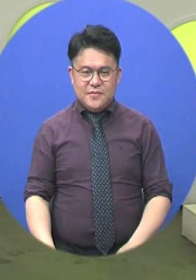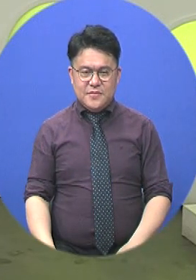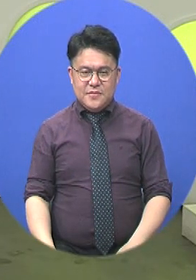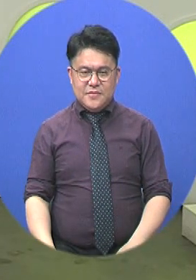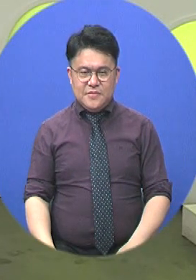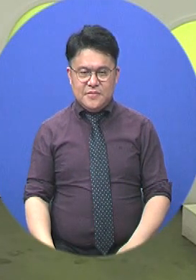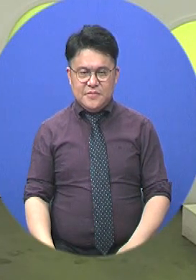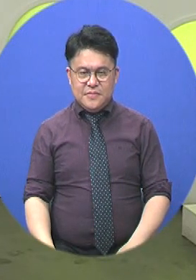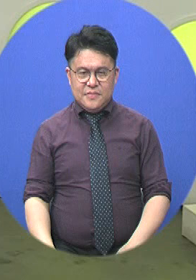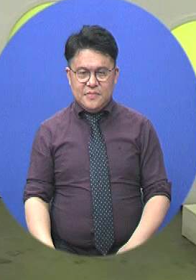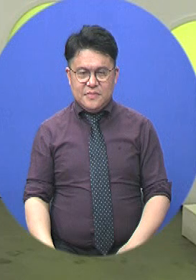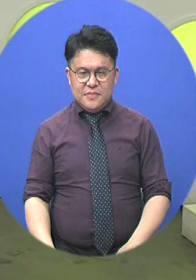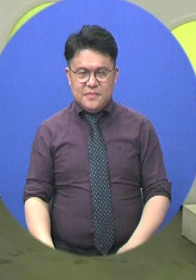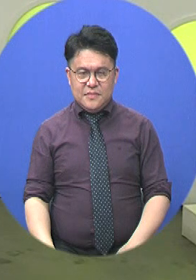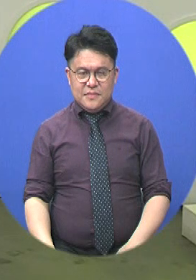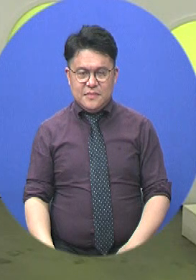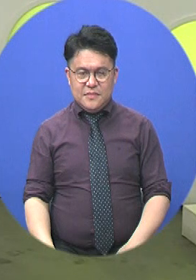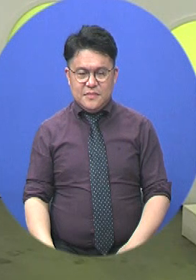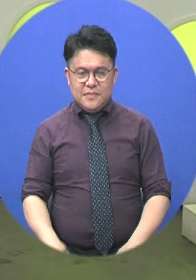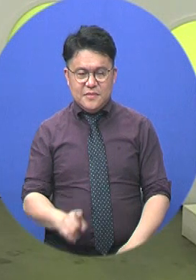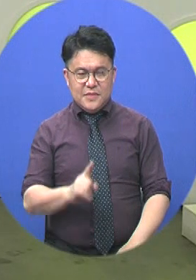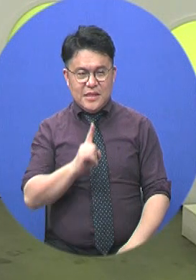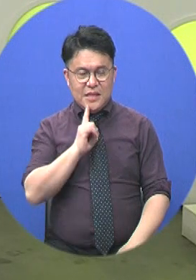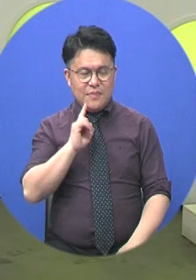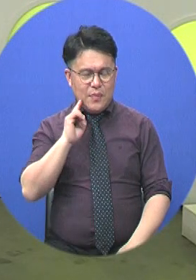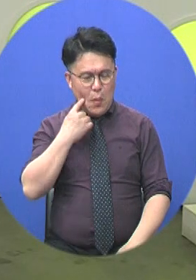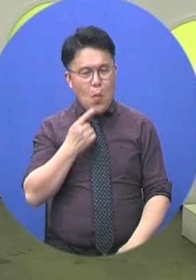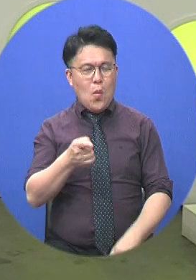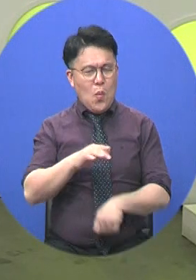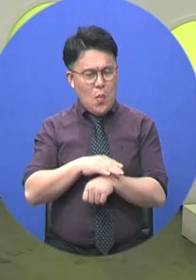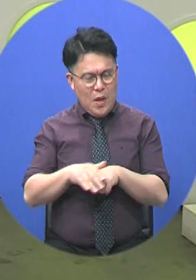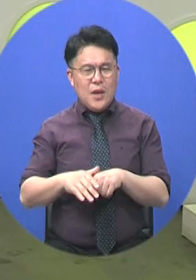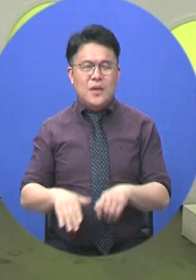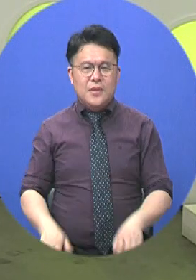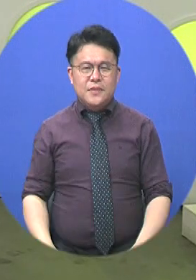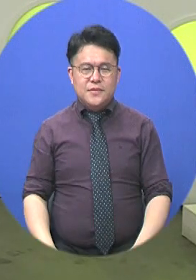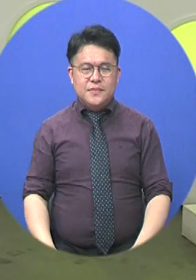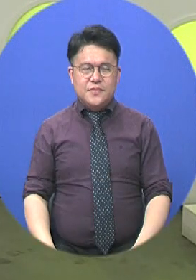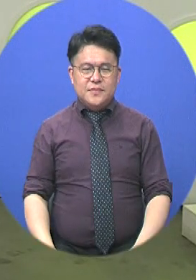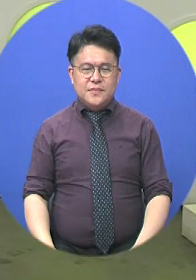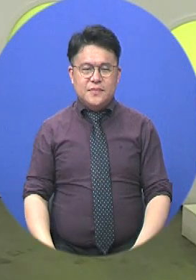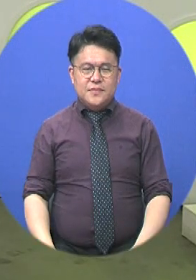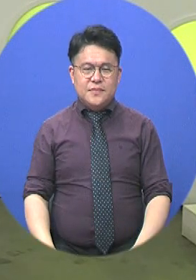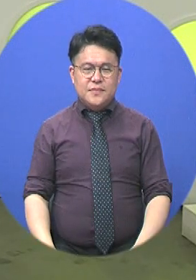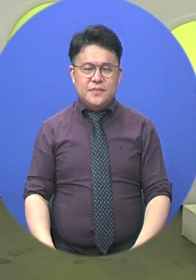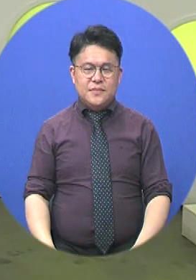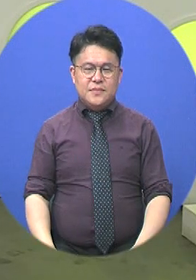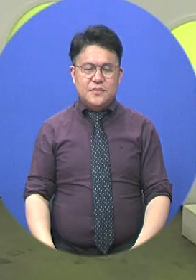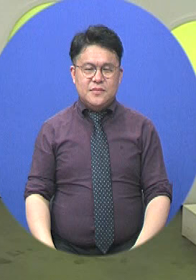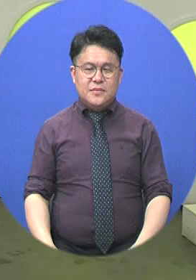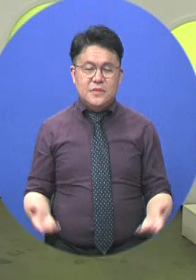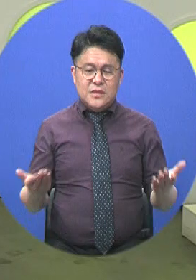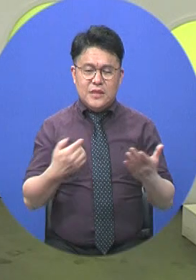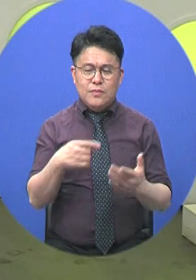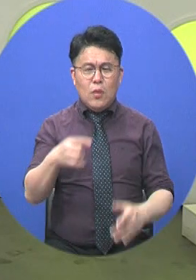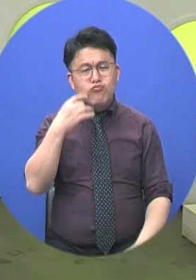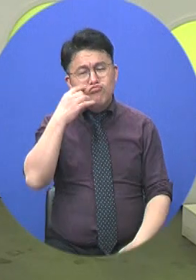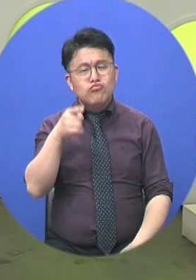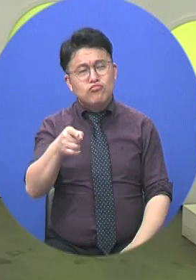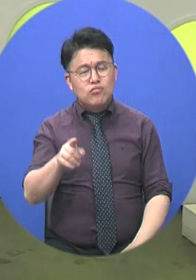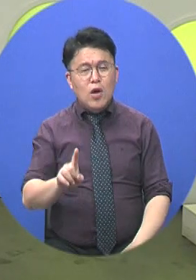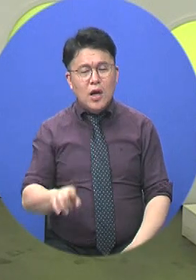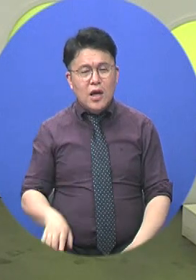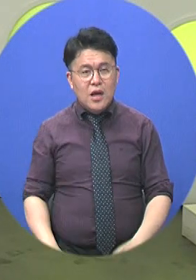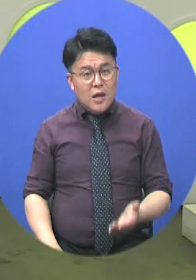그말그 맵시가 있어요. 그런데 초년에 직업이 무엇이었는지